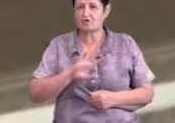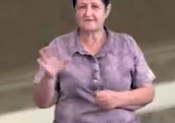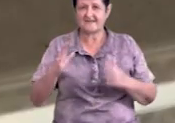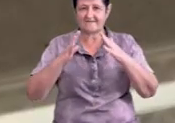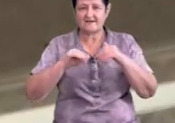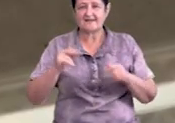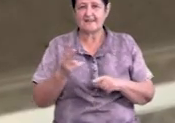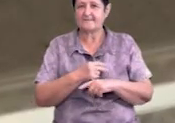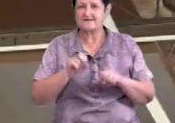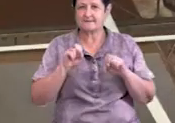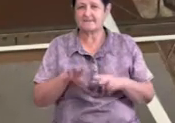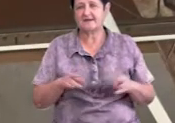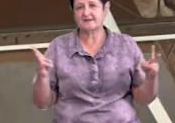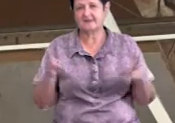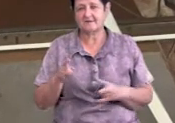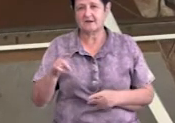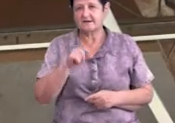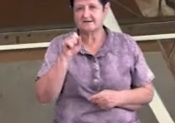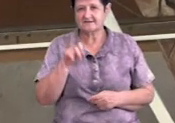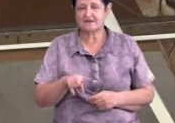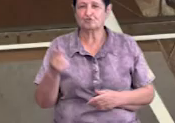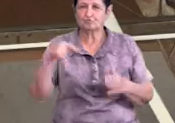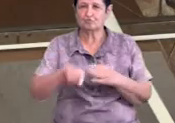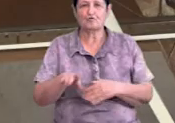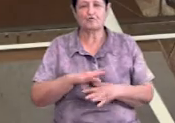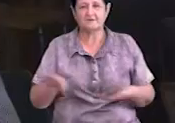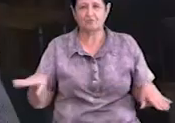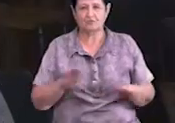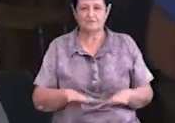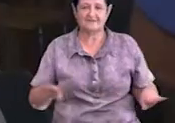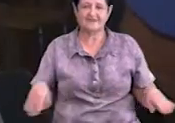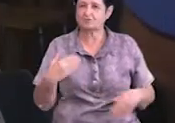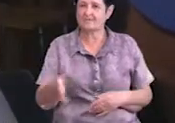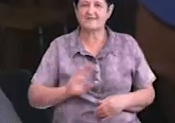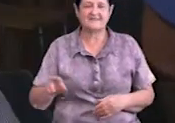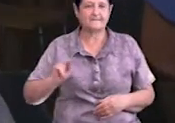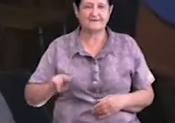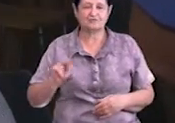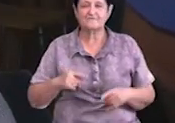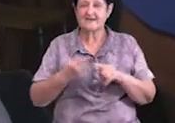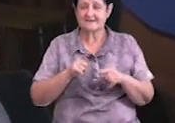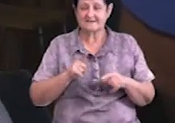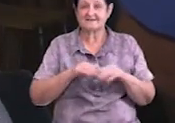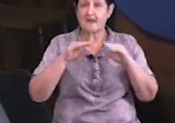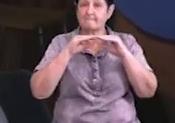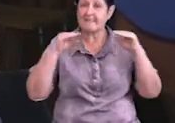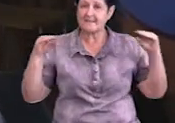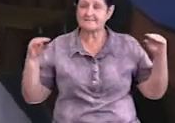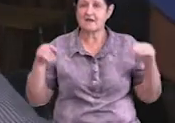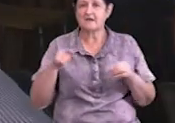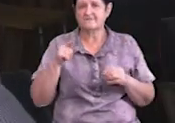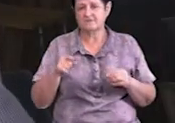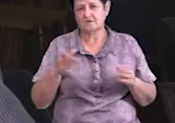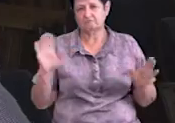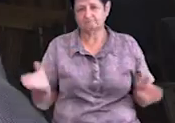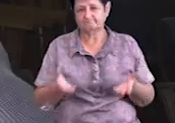безпеки треба актовий зал, щоб в ньому не були діти, він не працював. І ця плита, більше того, вона розвантажена.